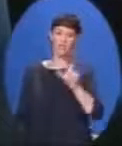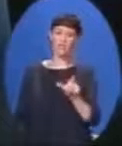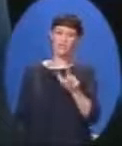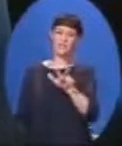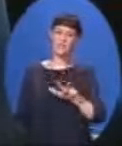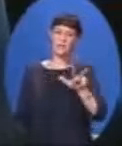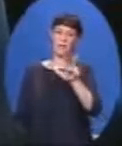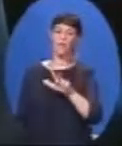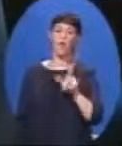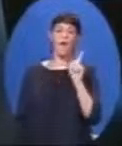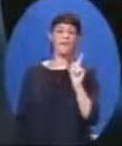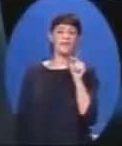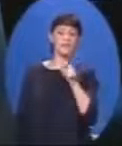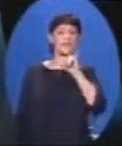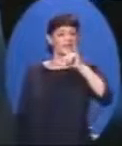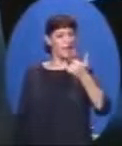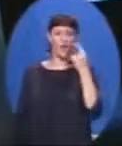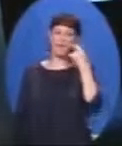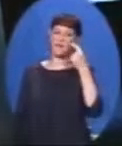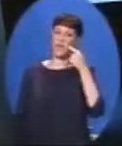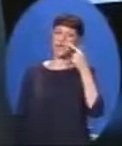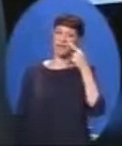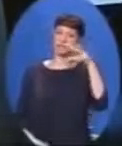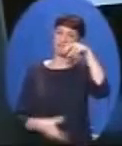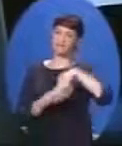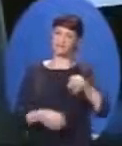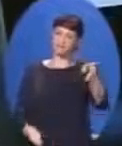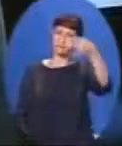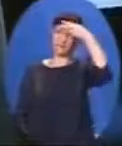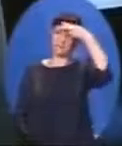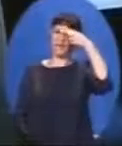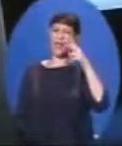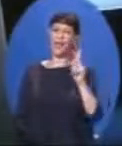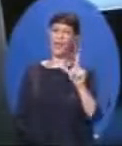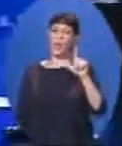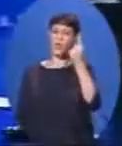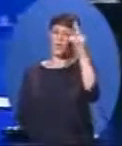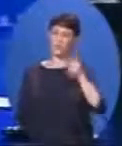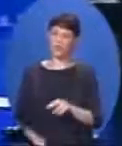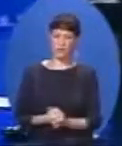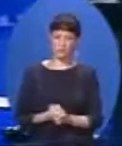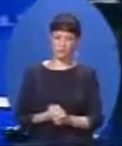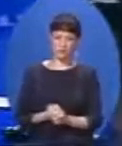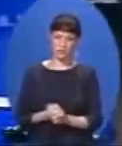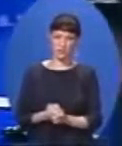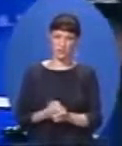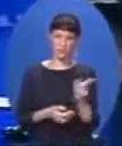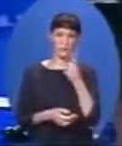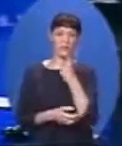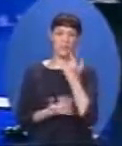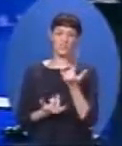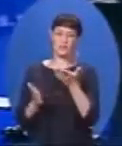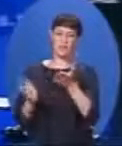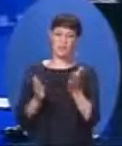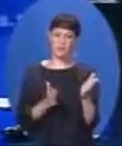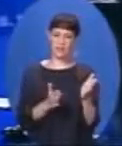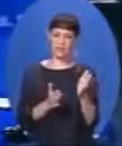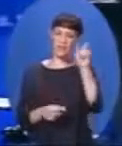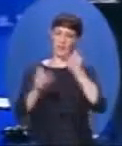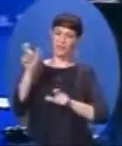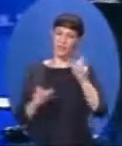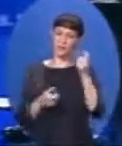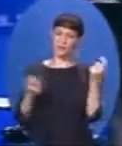לא, אבל זה עבירה שיש עם הקלון. אבל בוא רגע נעשה סדר. החבר'ה שפרסמו את הדבר הזה, הרוויחו כבר יחסי